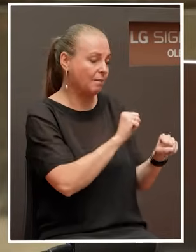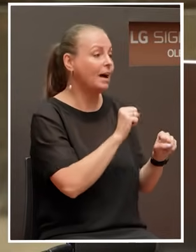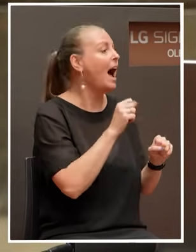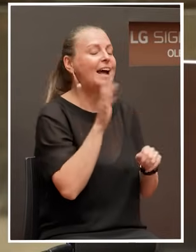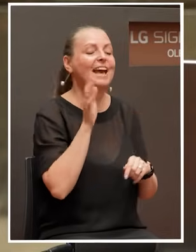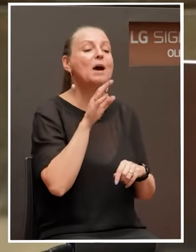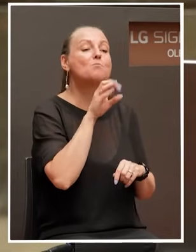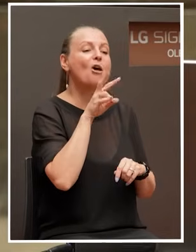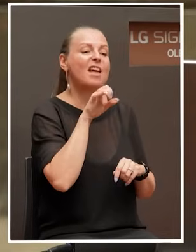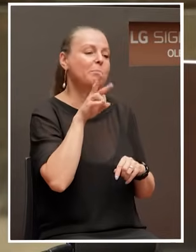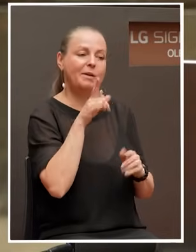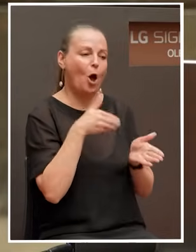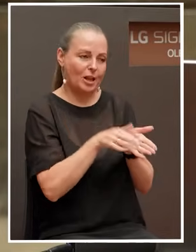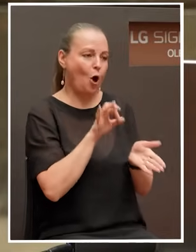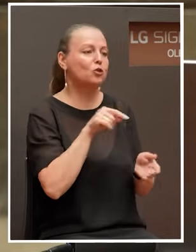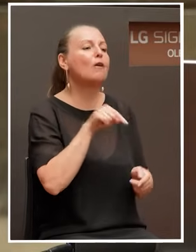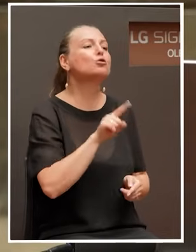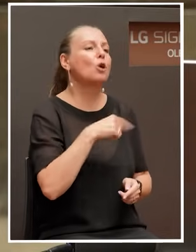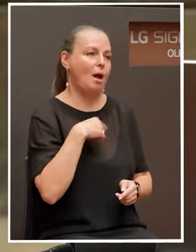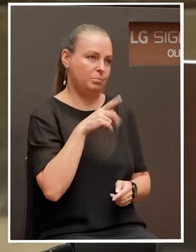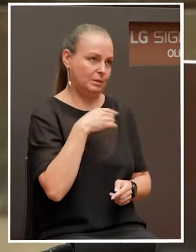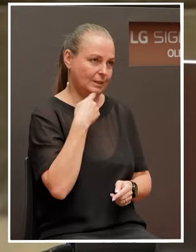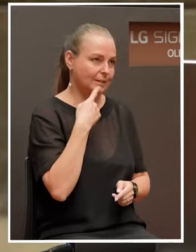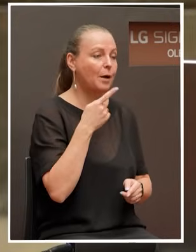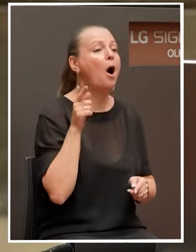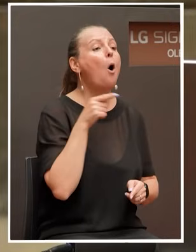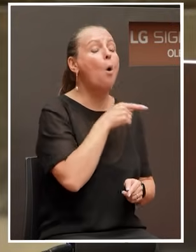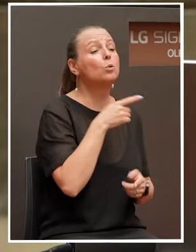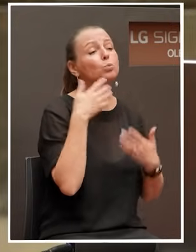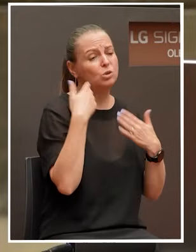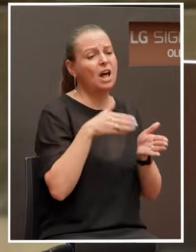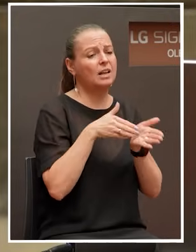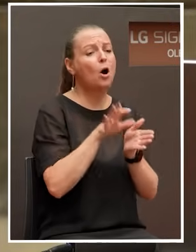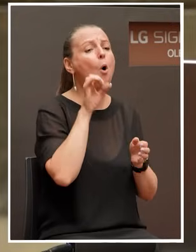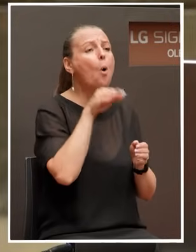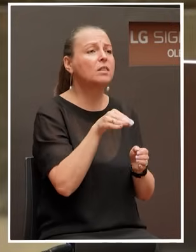скажу сейчас, это действительно постепенное размывание предметности.